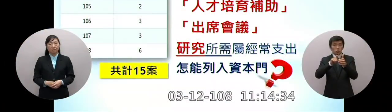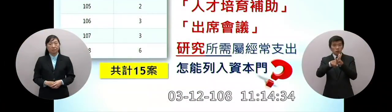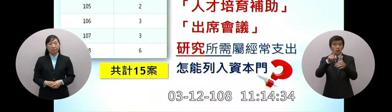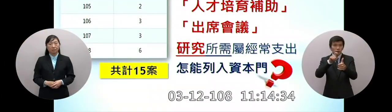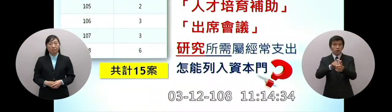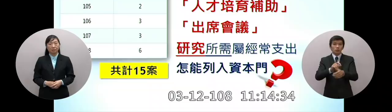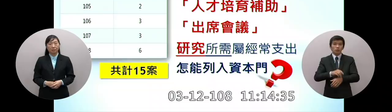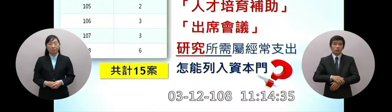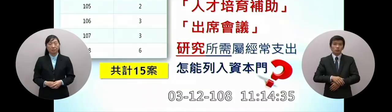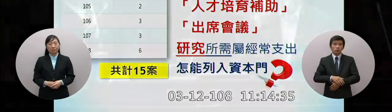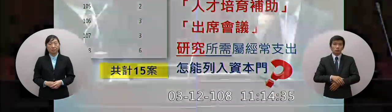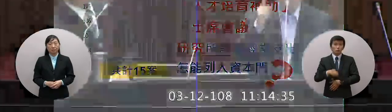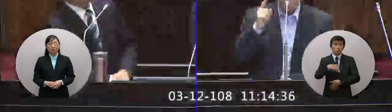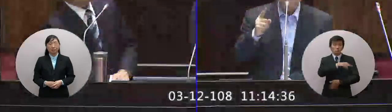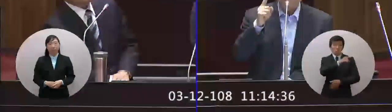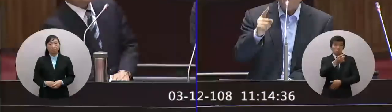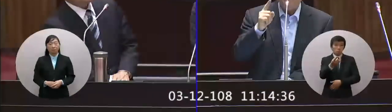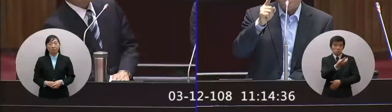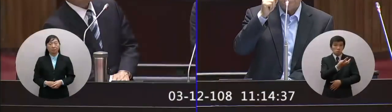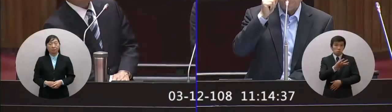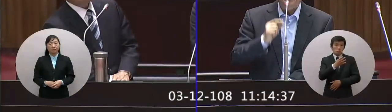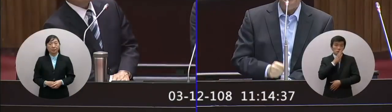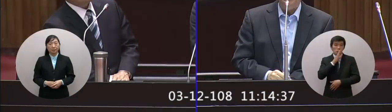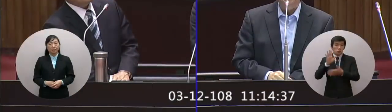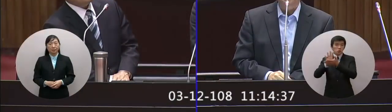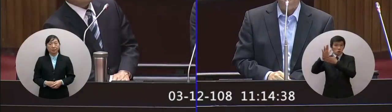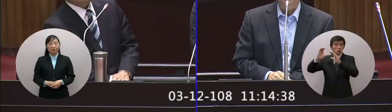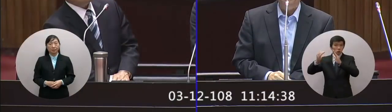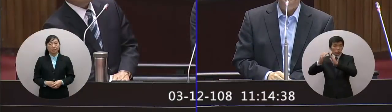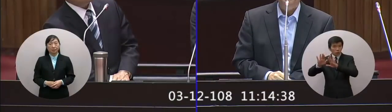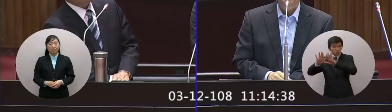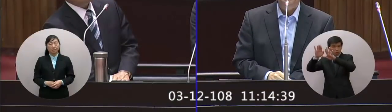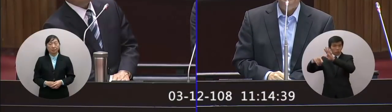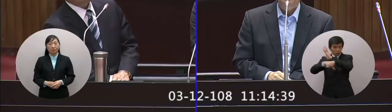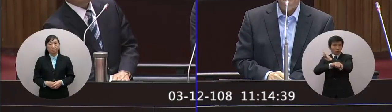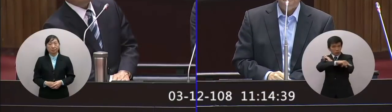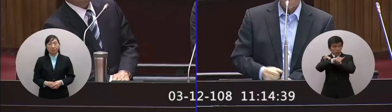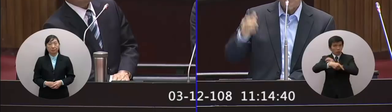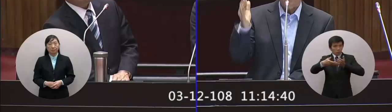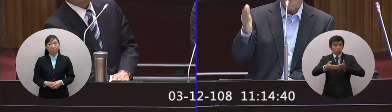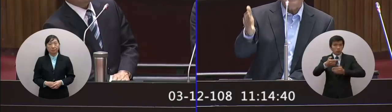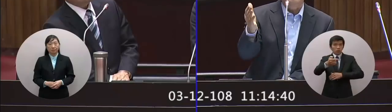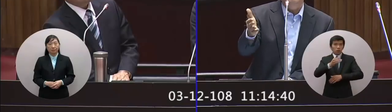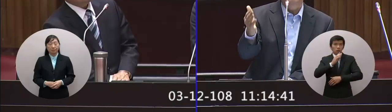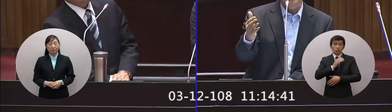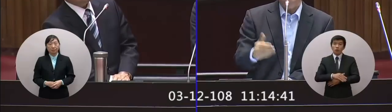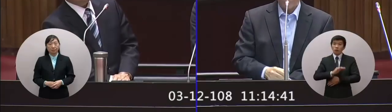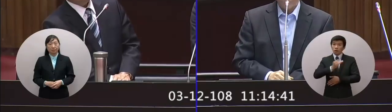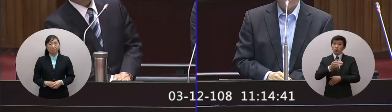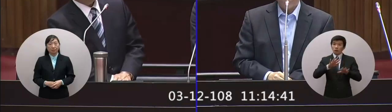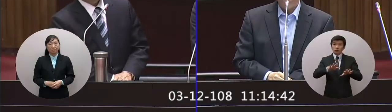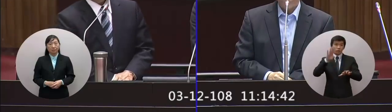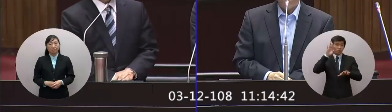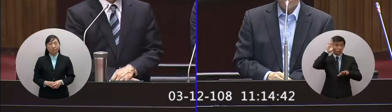这个是国家未来最重要发展的一个关键，人才培育预算会被砍成这